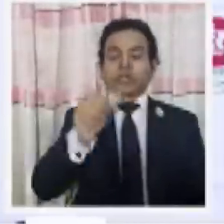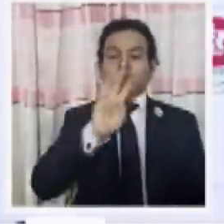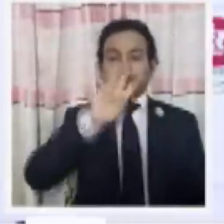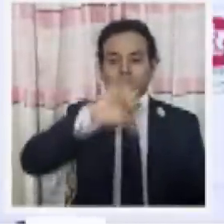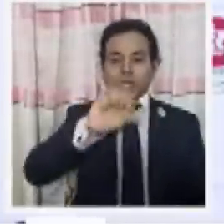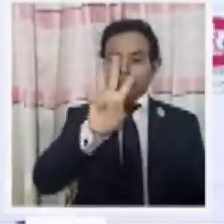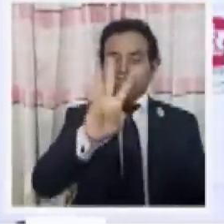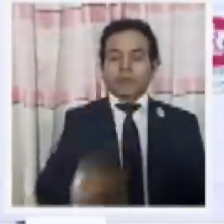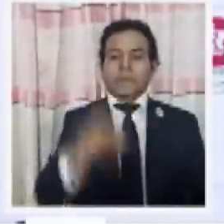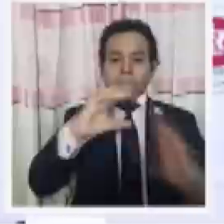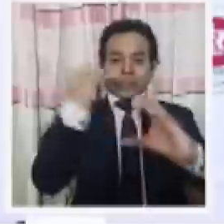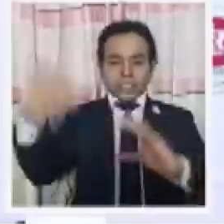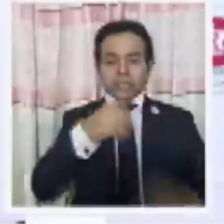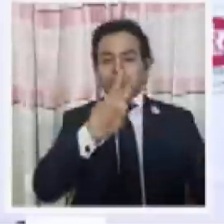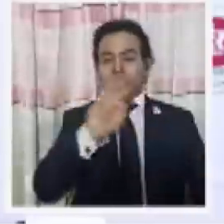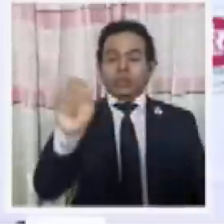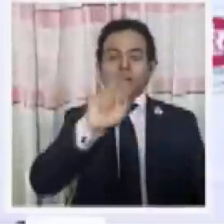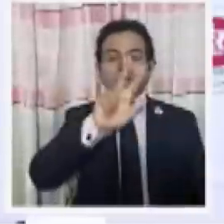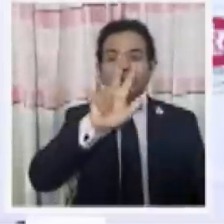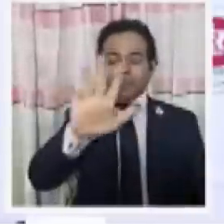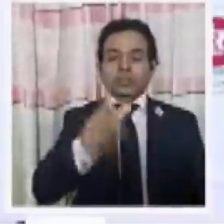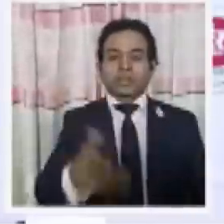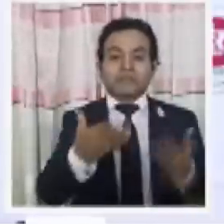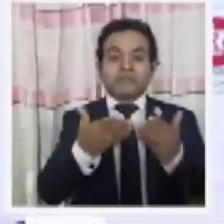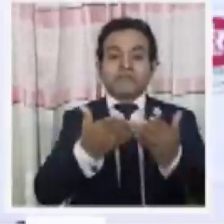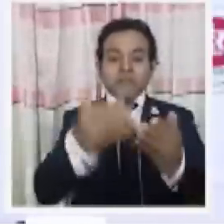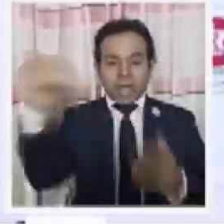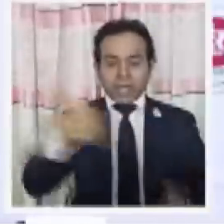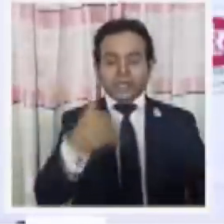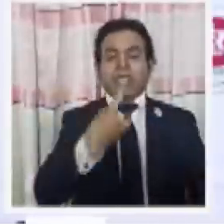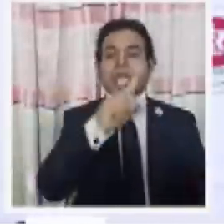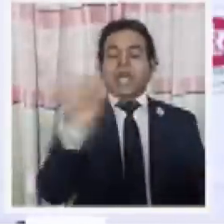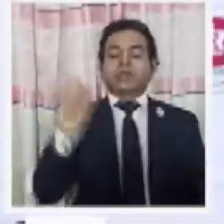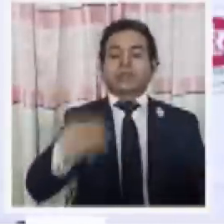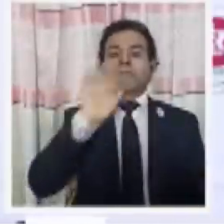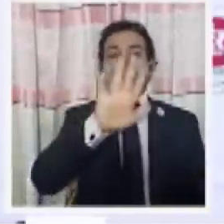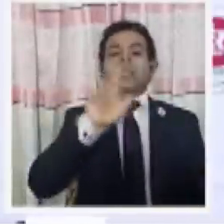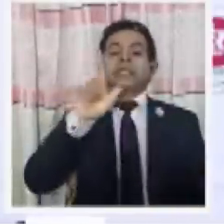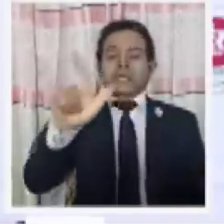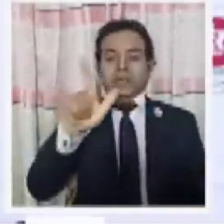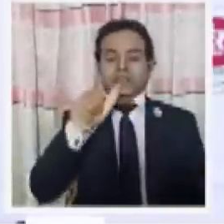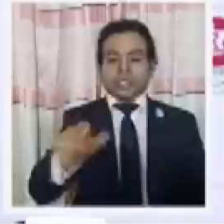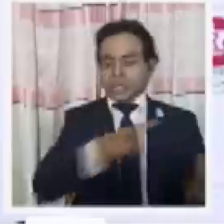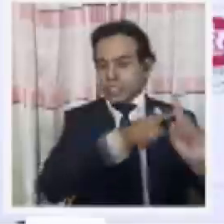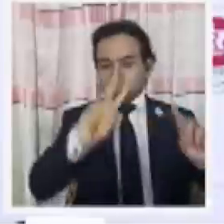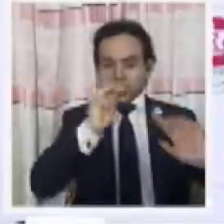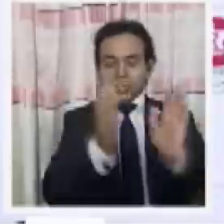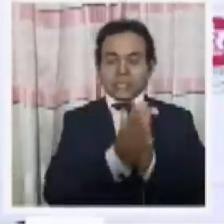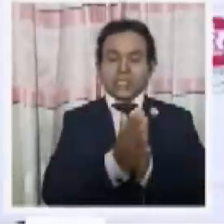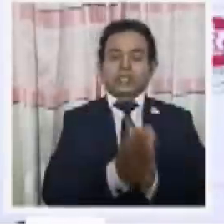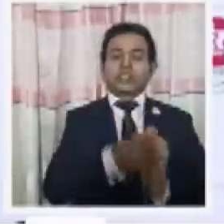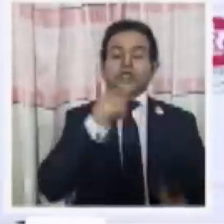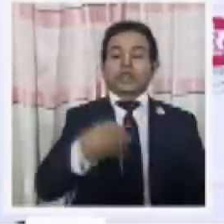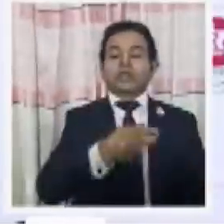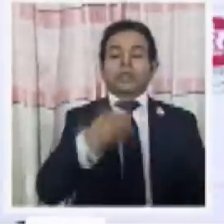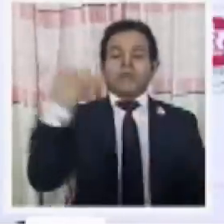24 ঘন্টায় স্ক্রিনিং করা হয়েছে 1,135 জনকে, এর মধ্যে 3টি আন্তর্জাতিক বিমানবন্দরে 693 জন, সকল স্থল বন্দরে 285